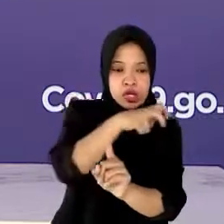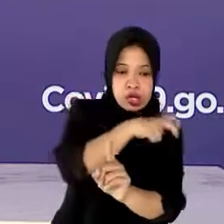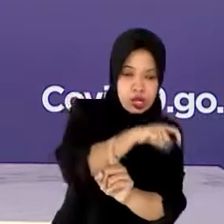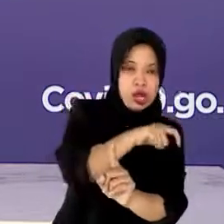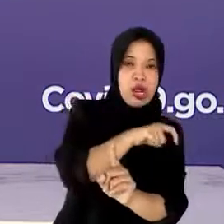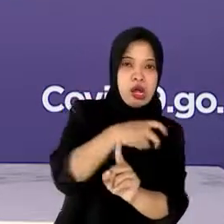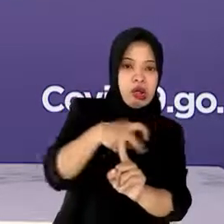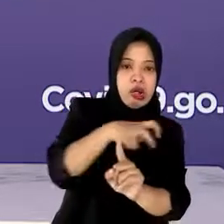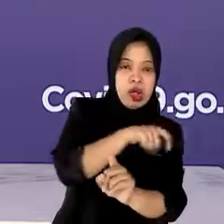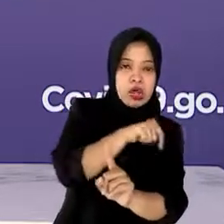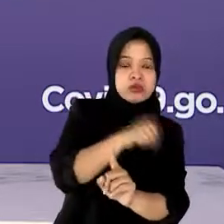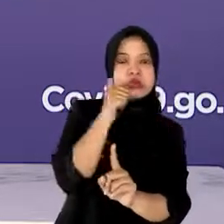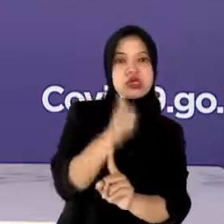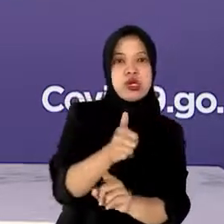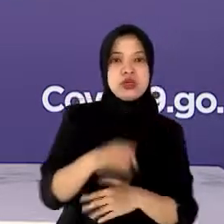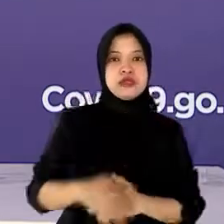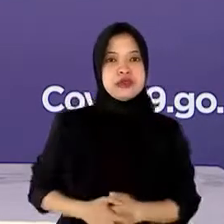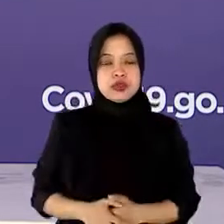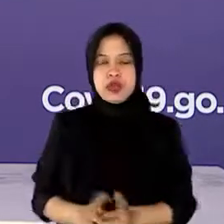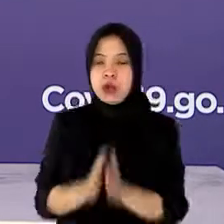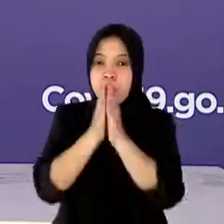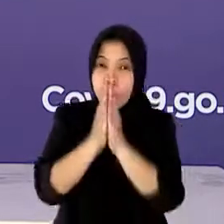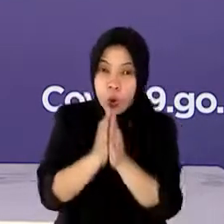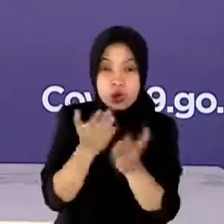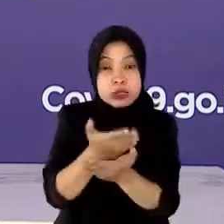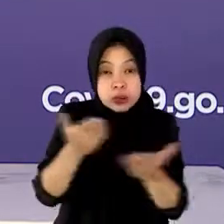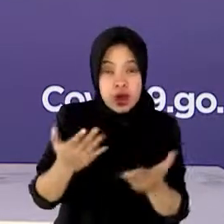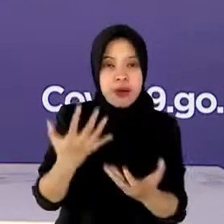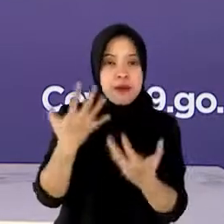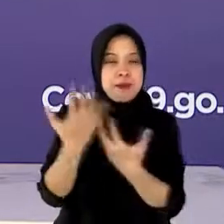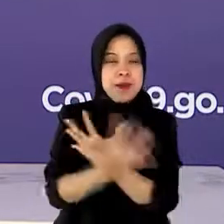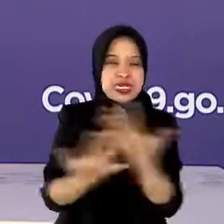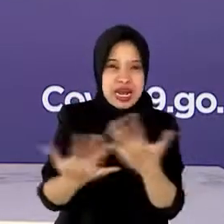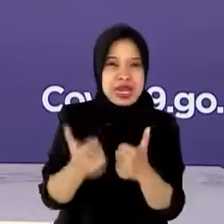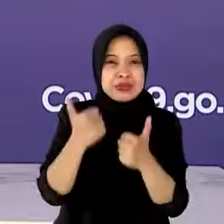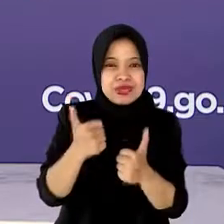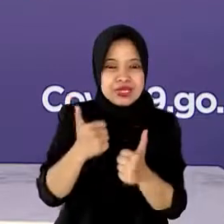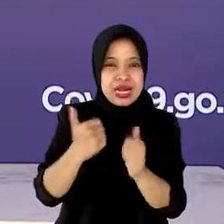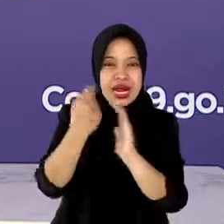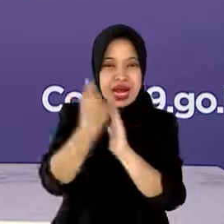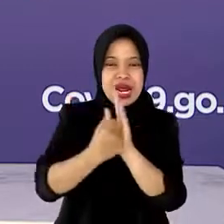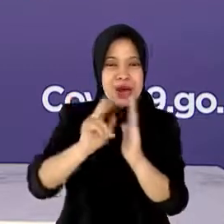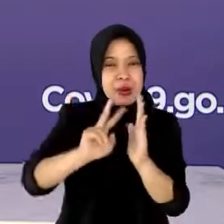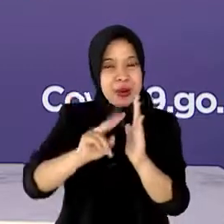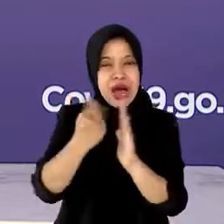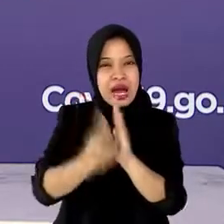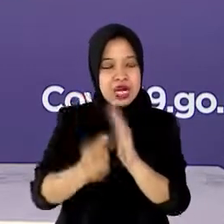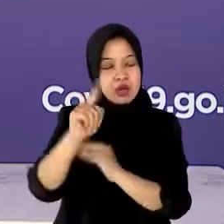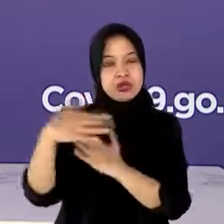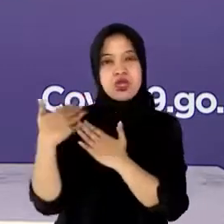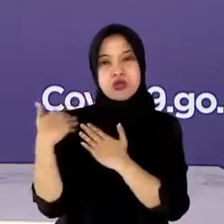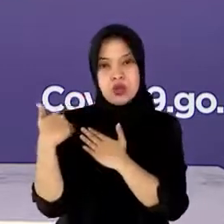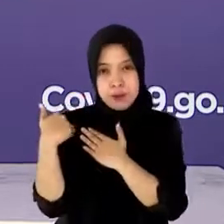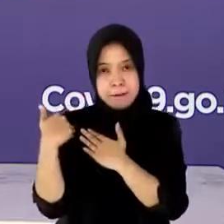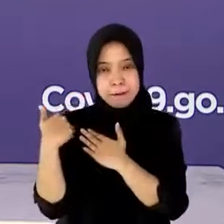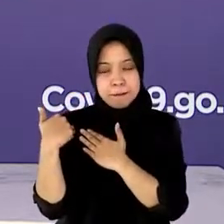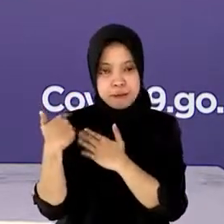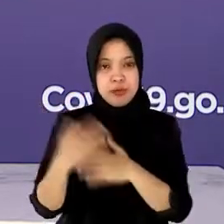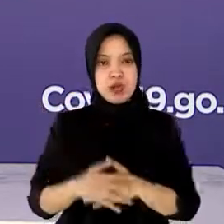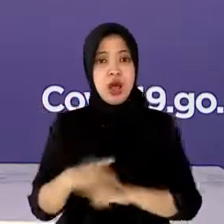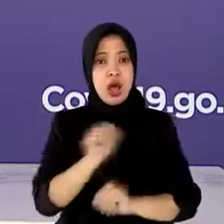positif dan kontak Rat dan dimohon masyarakat dapat Menindaklanjuti perubahan harga ini secara bertanggungjawab